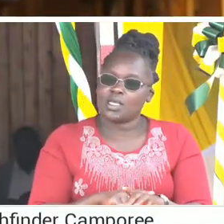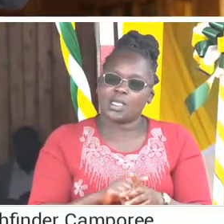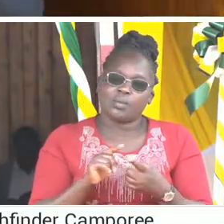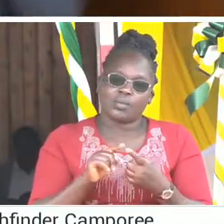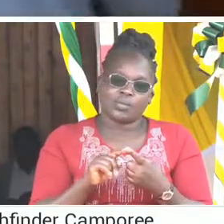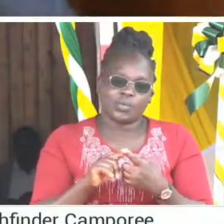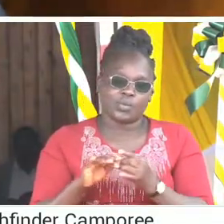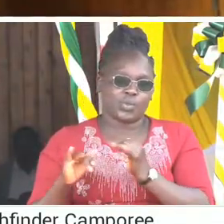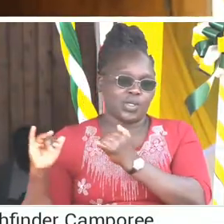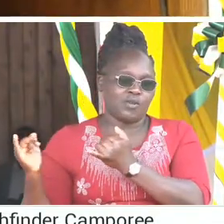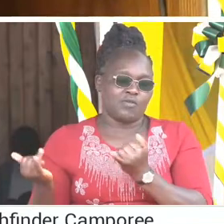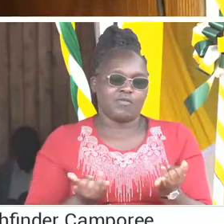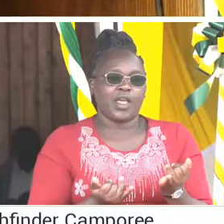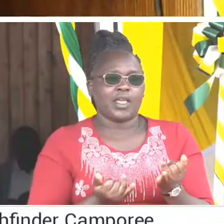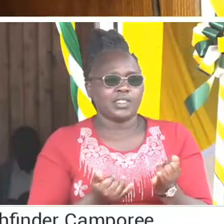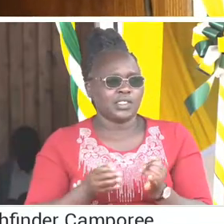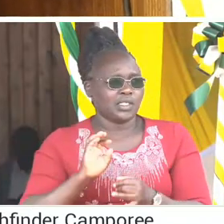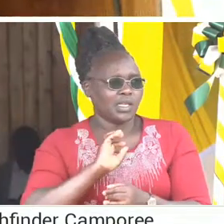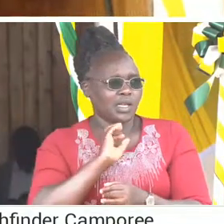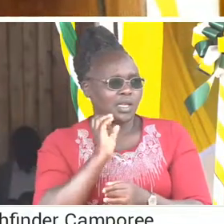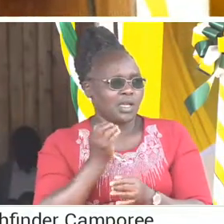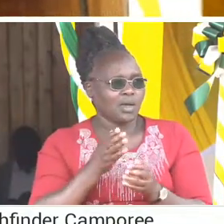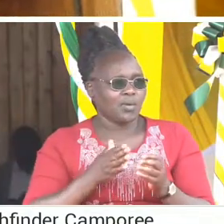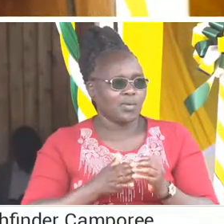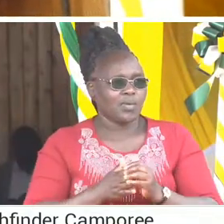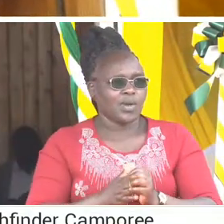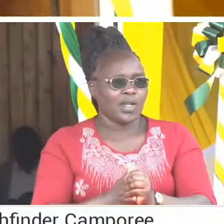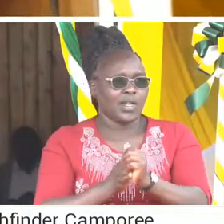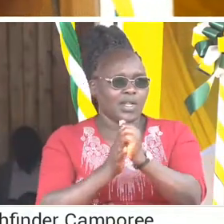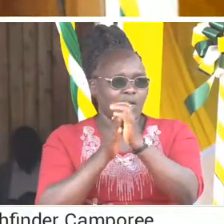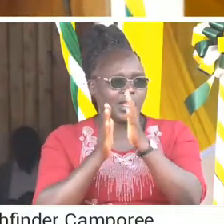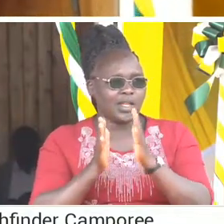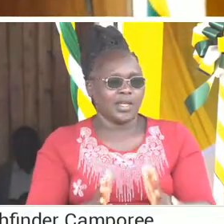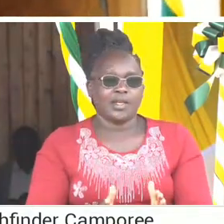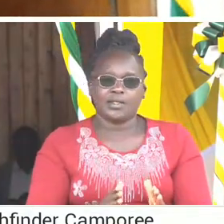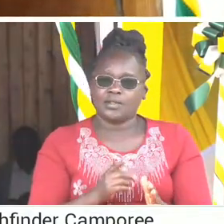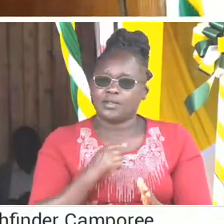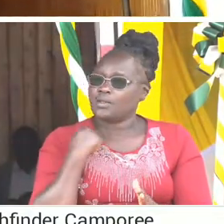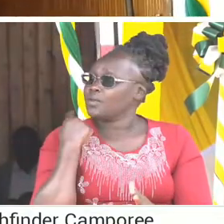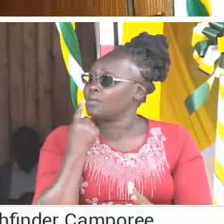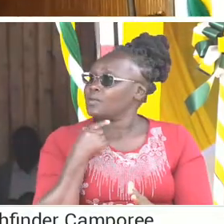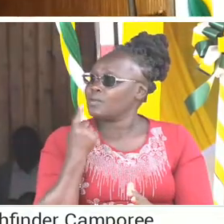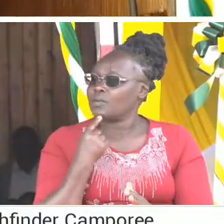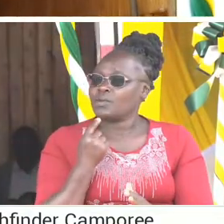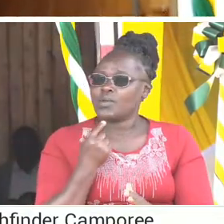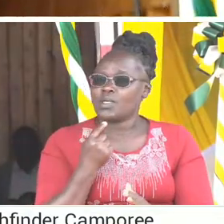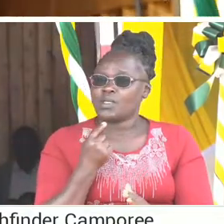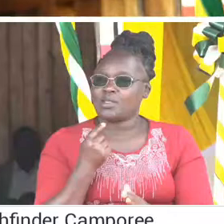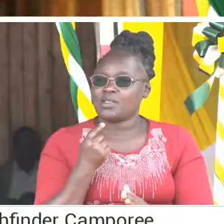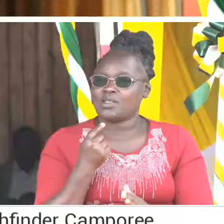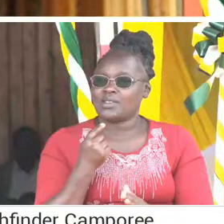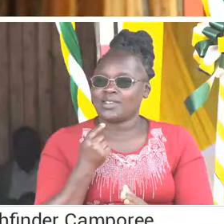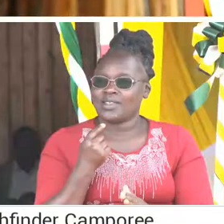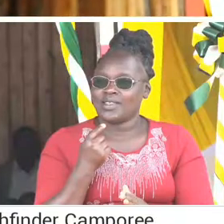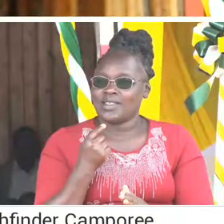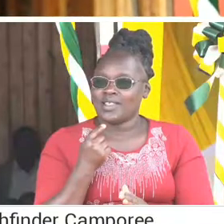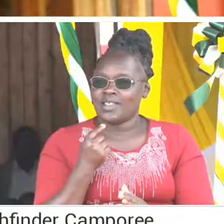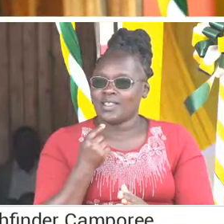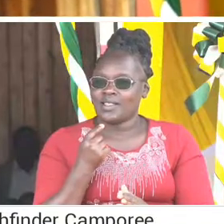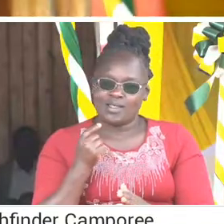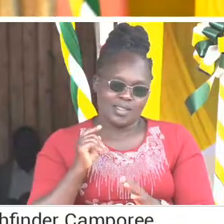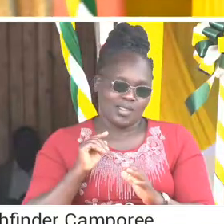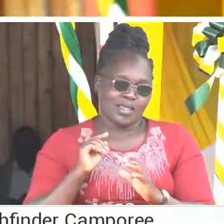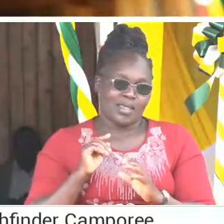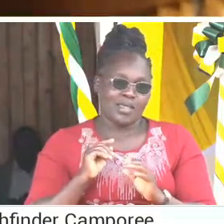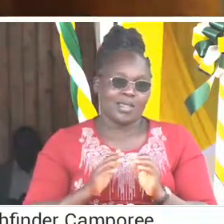wetu ambaye ni commander in chief ya wa Pathfinders wetu na youth department kwa